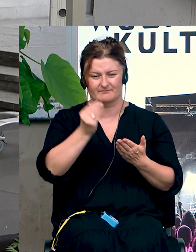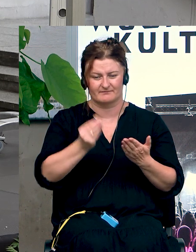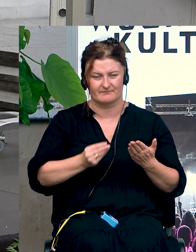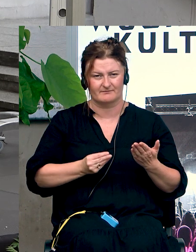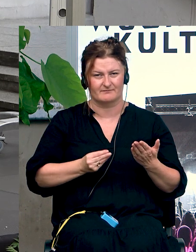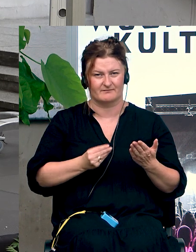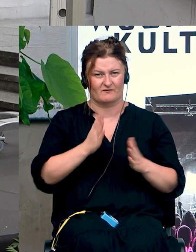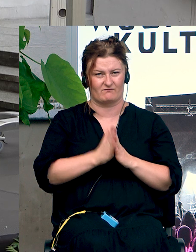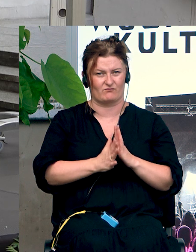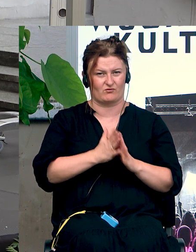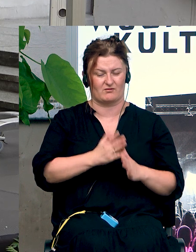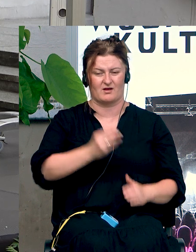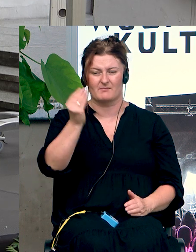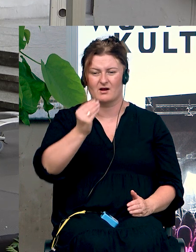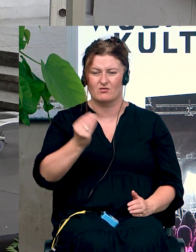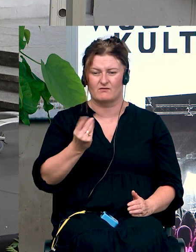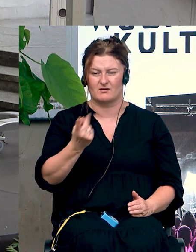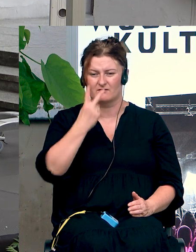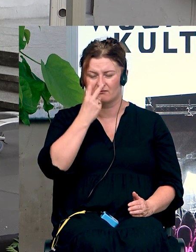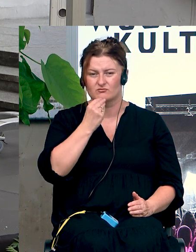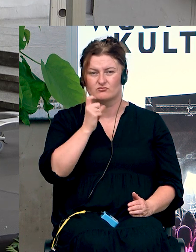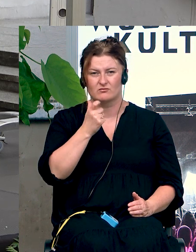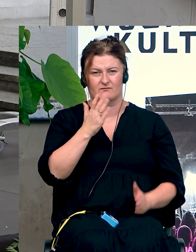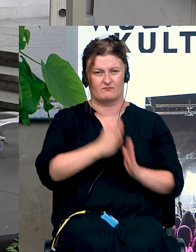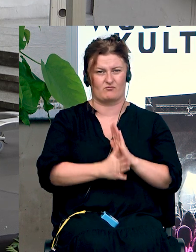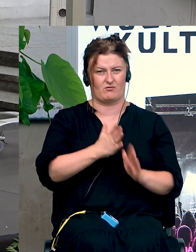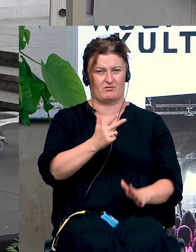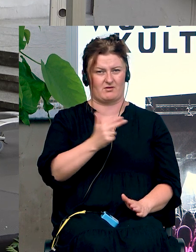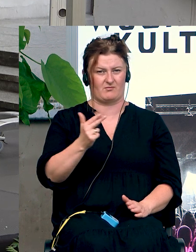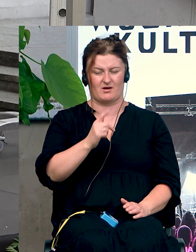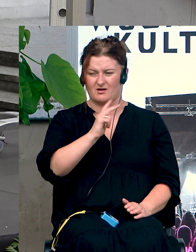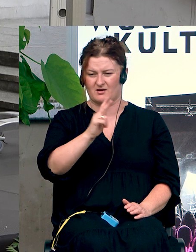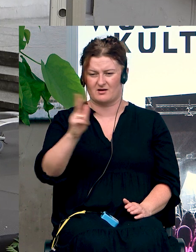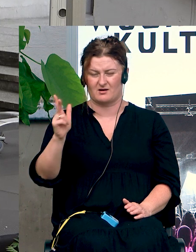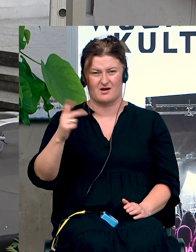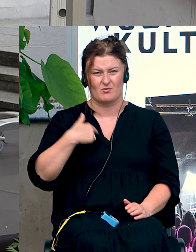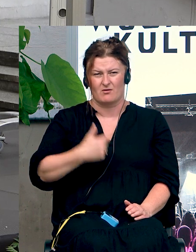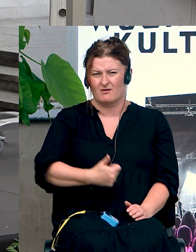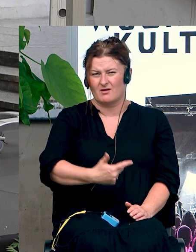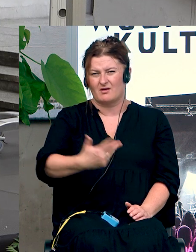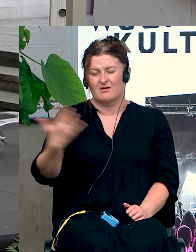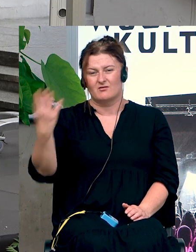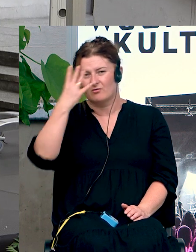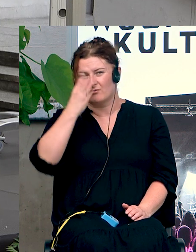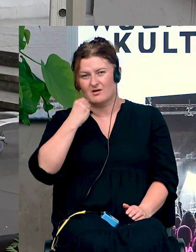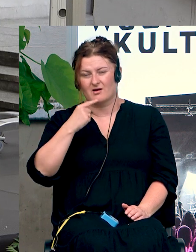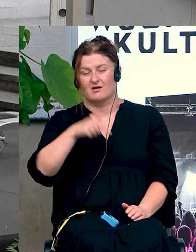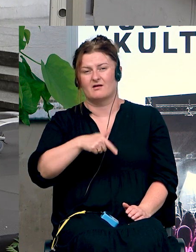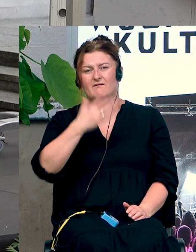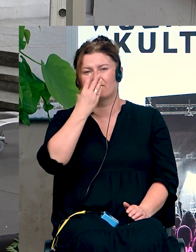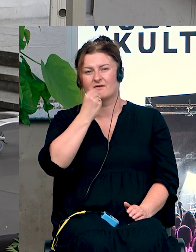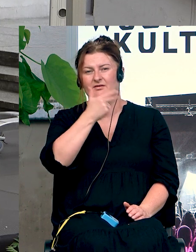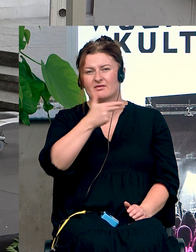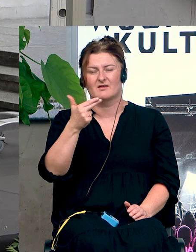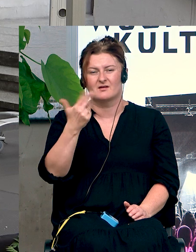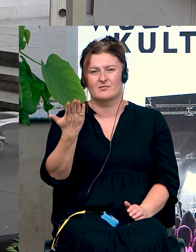To były obrazki dotyczące wojny po prostu. Każdy jeden, a było ich kilkaset, bo to były dzieci z